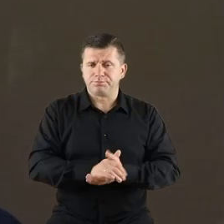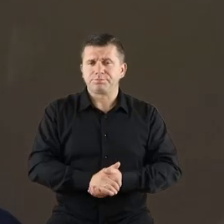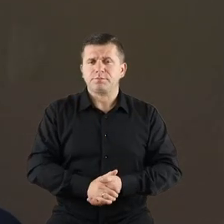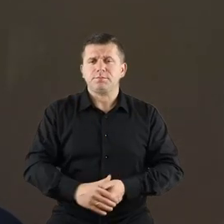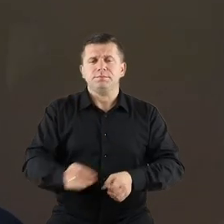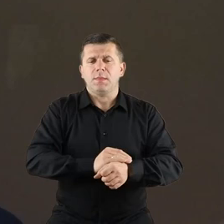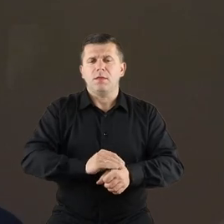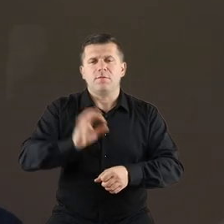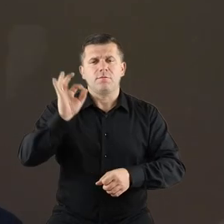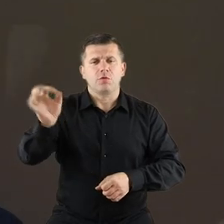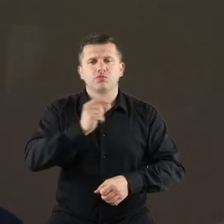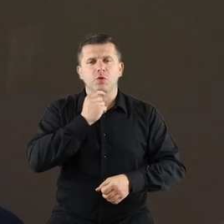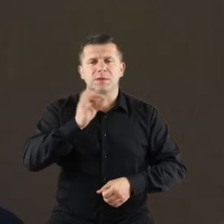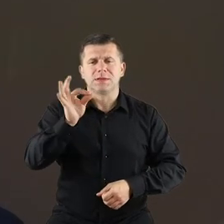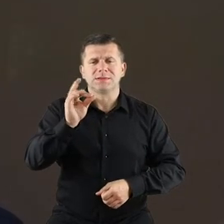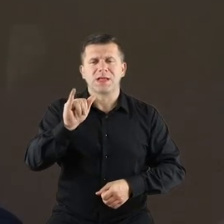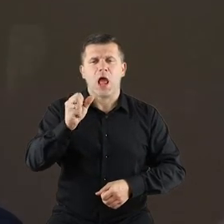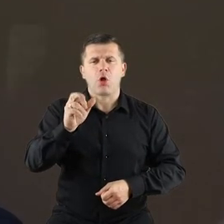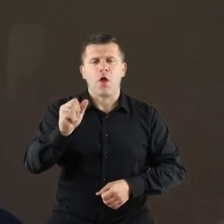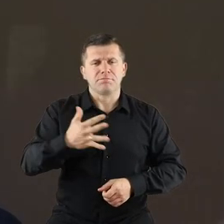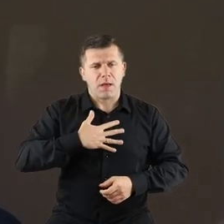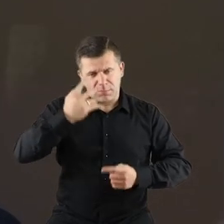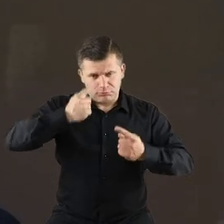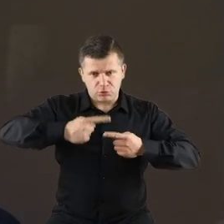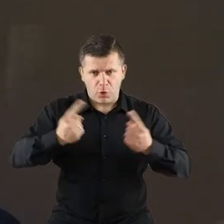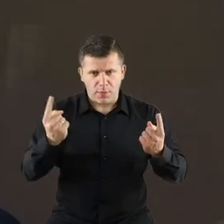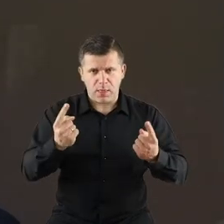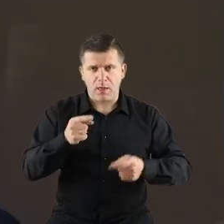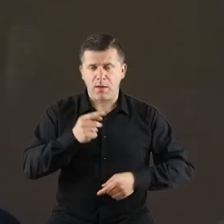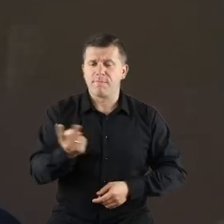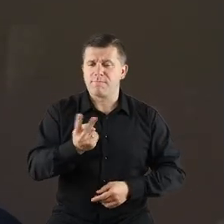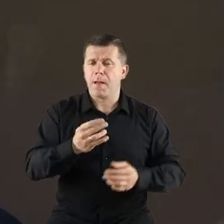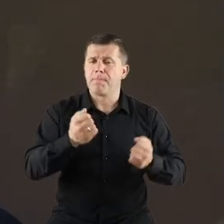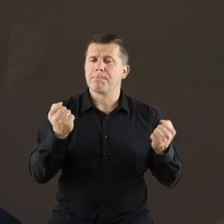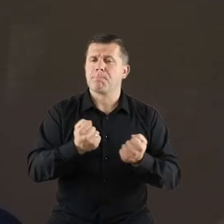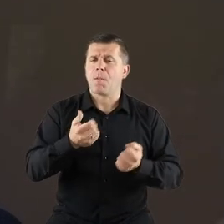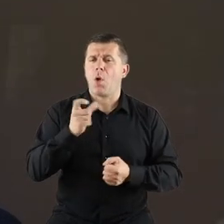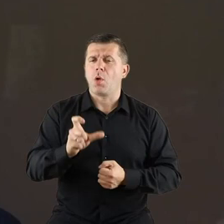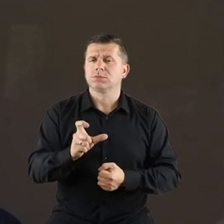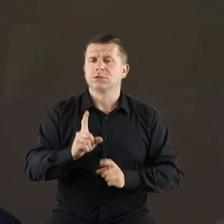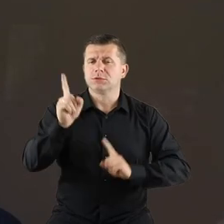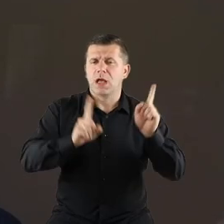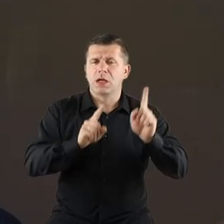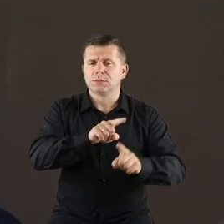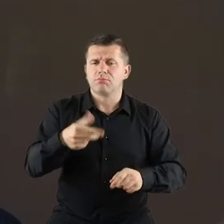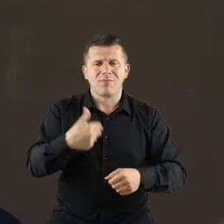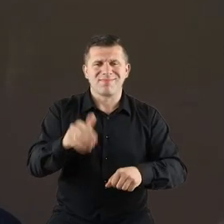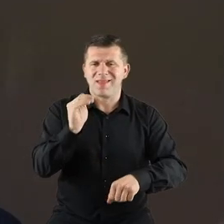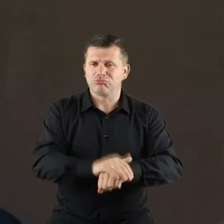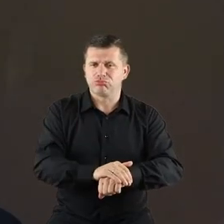pińczowskich Czyli mamy takie przekonanie że te dwie moce Czasami się mogą nie zgodzić